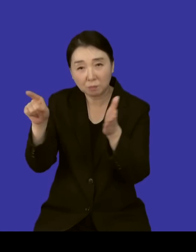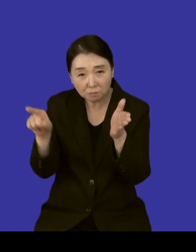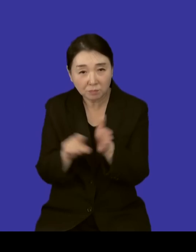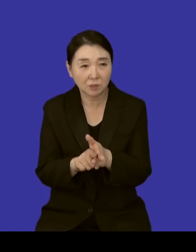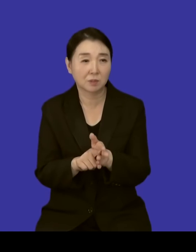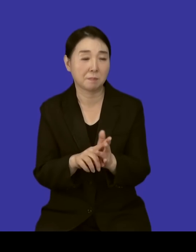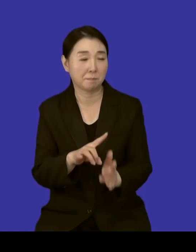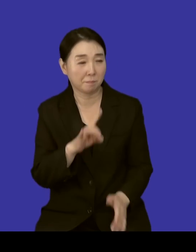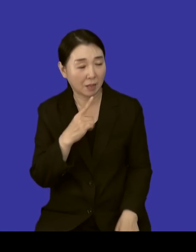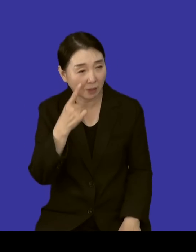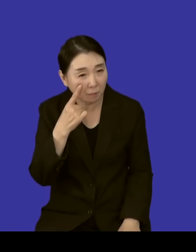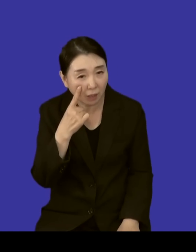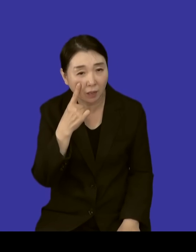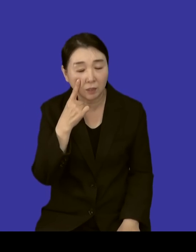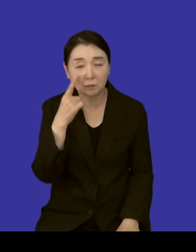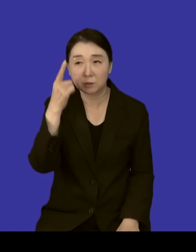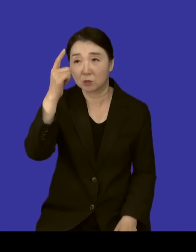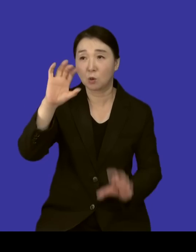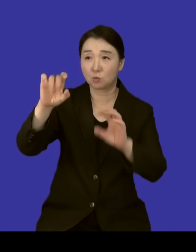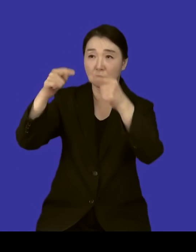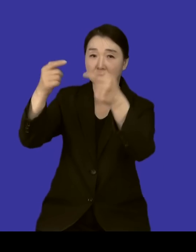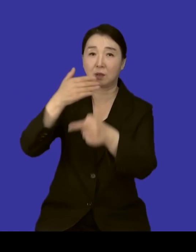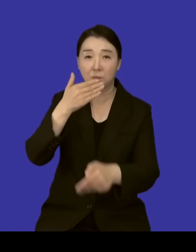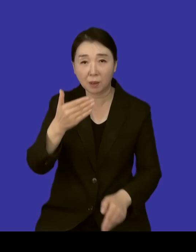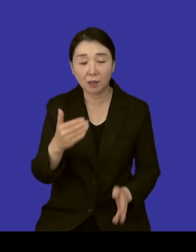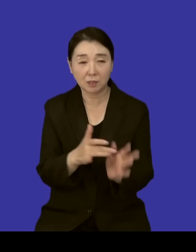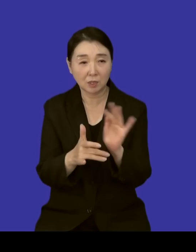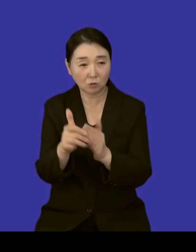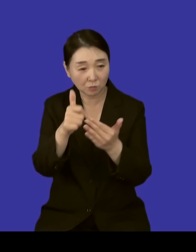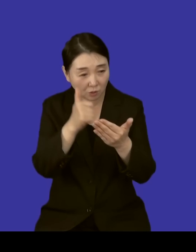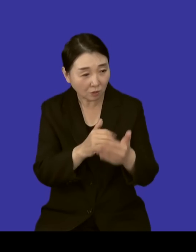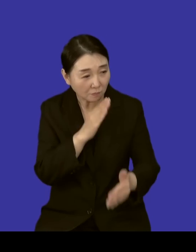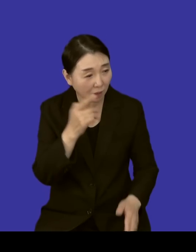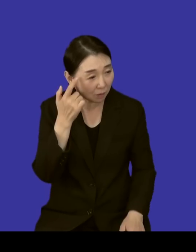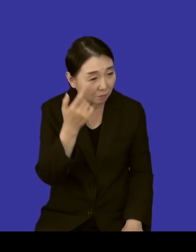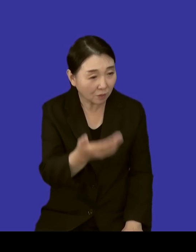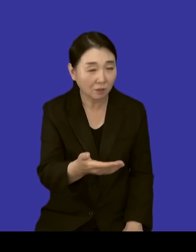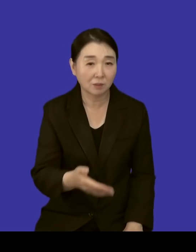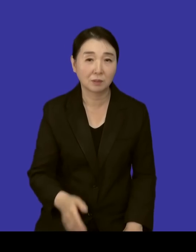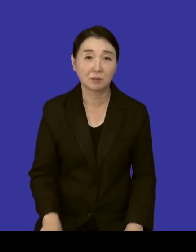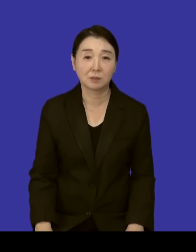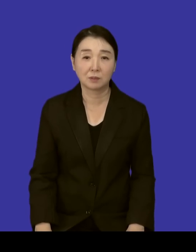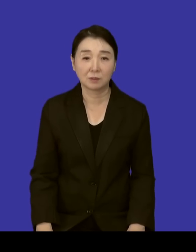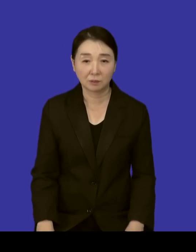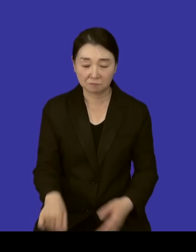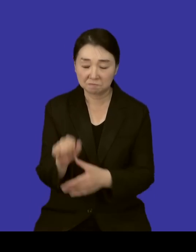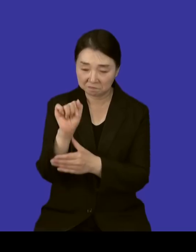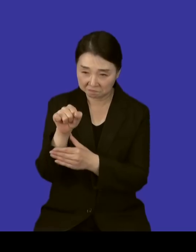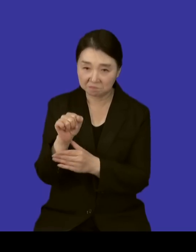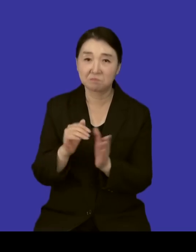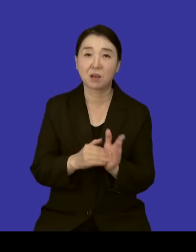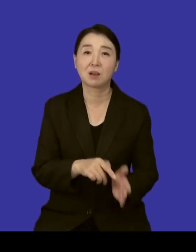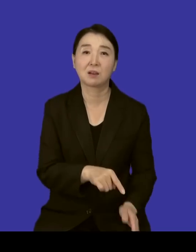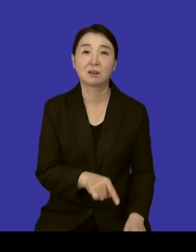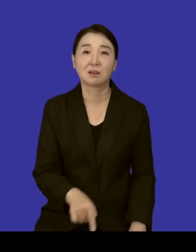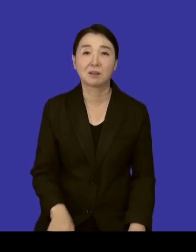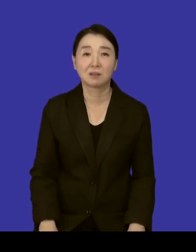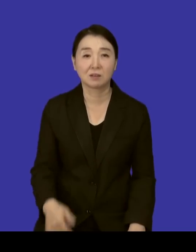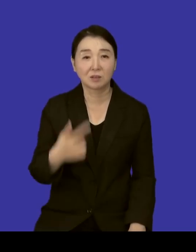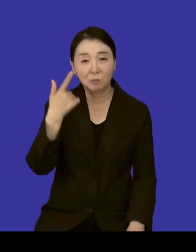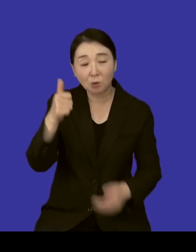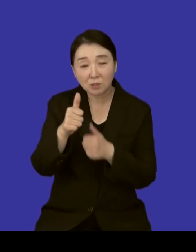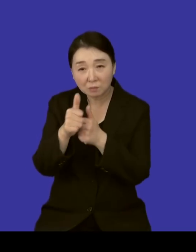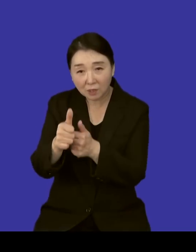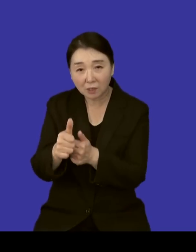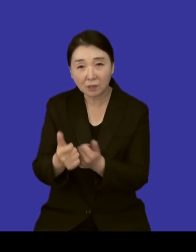믿기만 하면 이제 천국에 가는 거다. 예수님을 영접하시겠냐 그랬더니 고개를 끄덕거렸어요. 네. 근데 목사님을